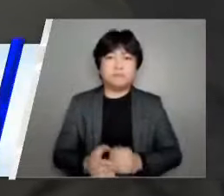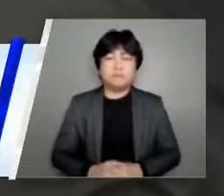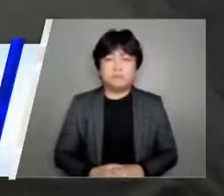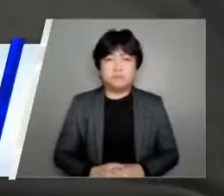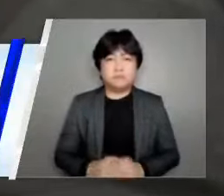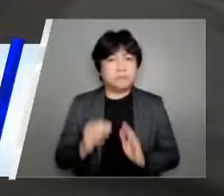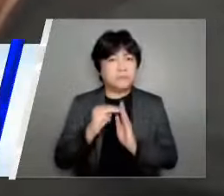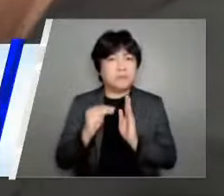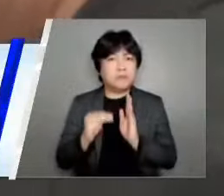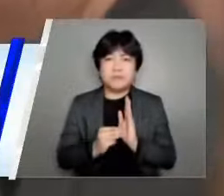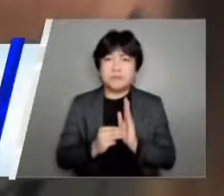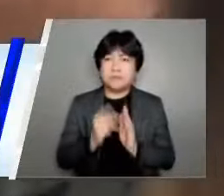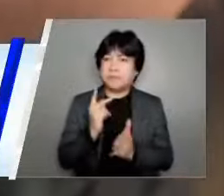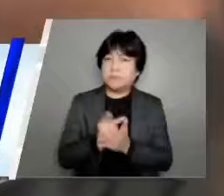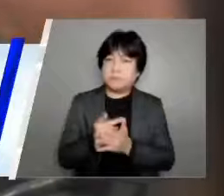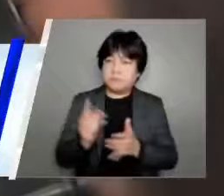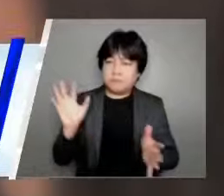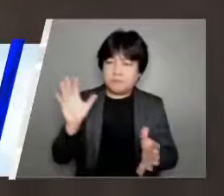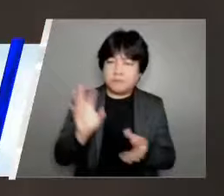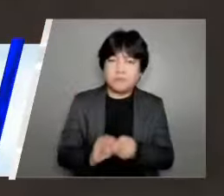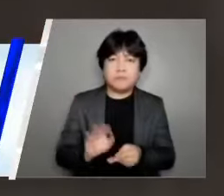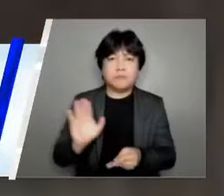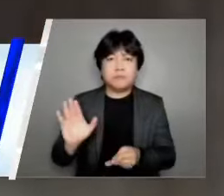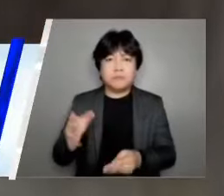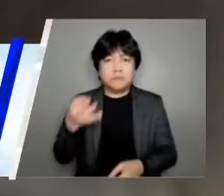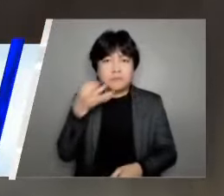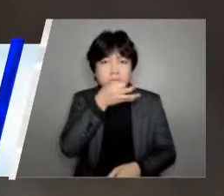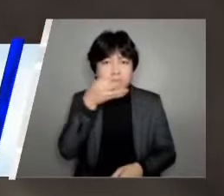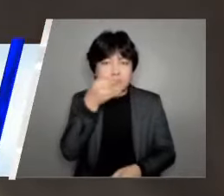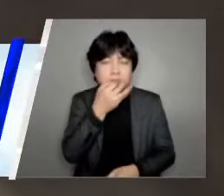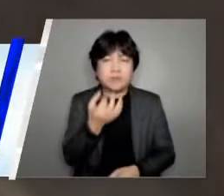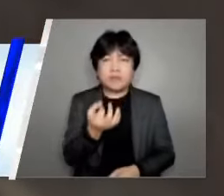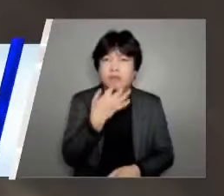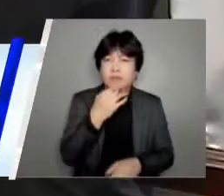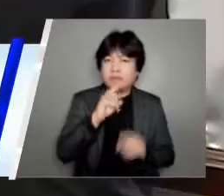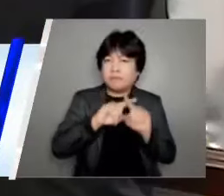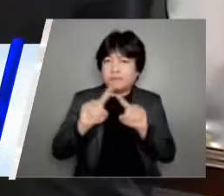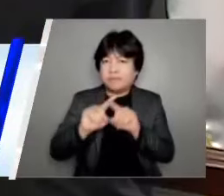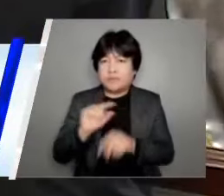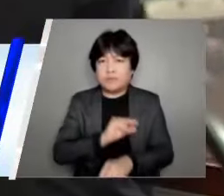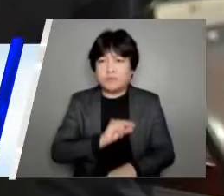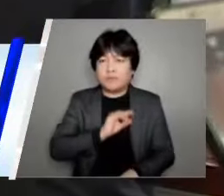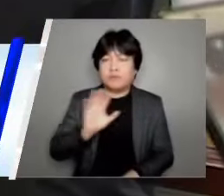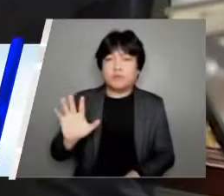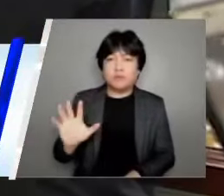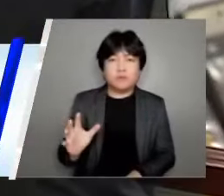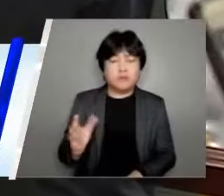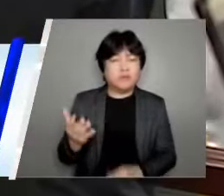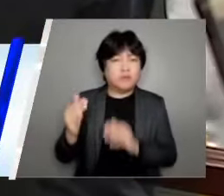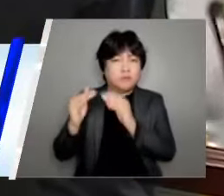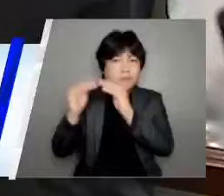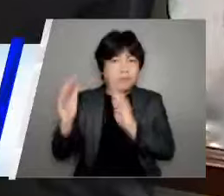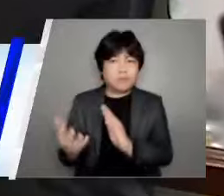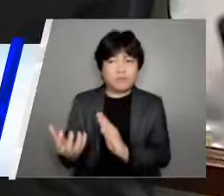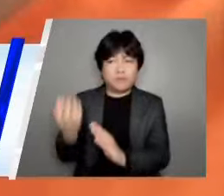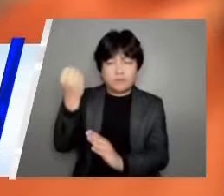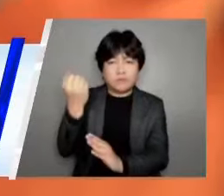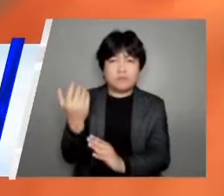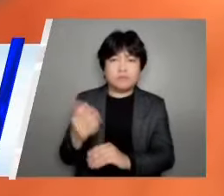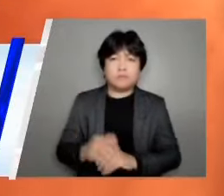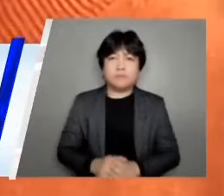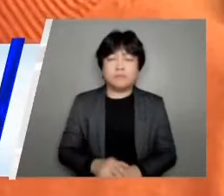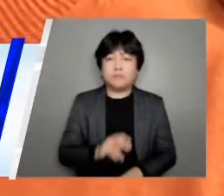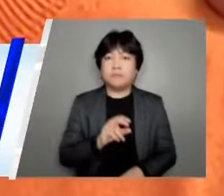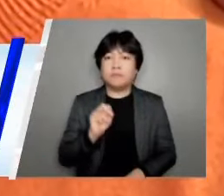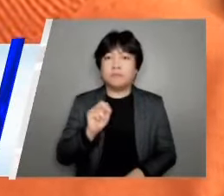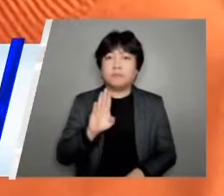ng ketamine and ecstasy ay natagpuan sa bahay niya. Unang na-monitor ng NBI ang suspect nang maiwan ito